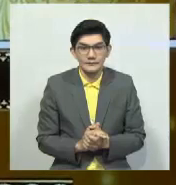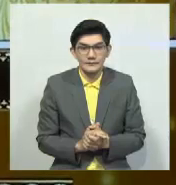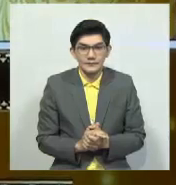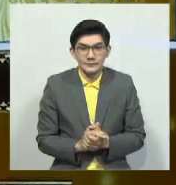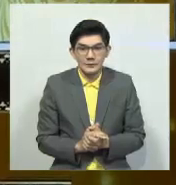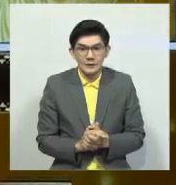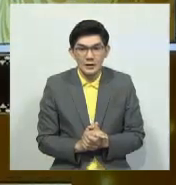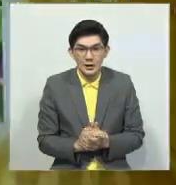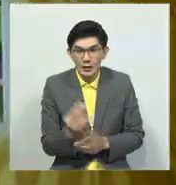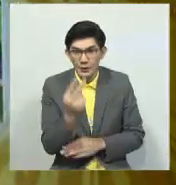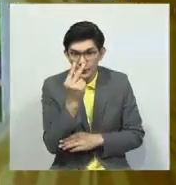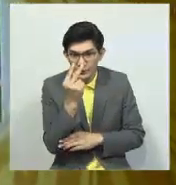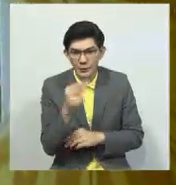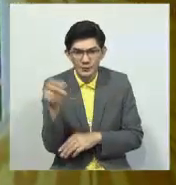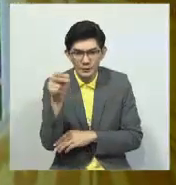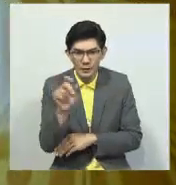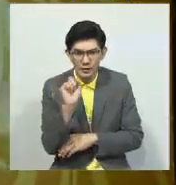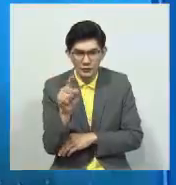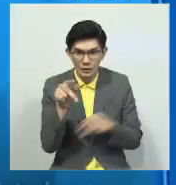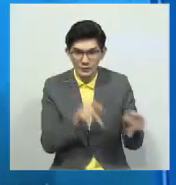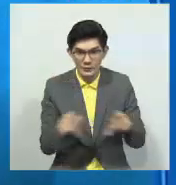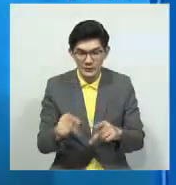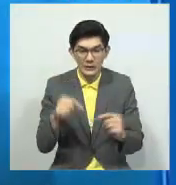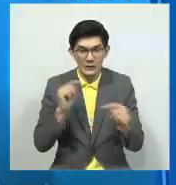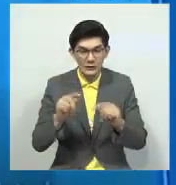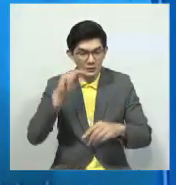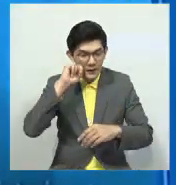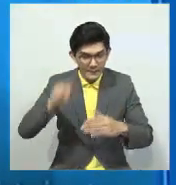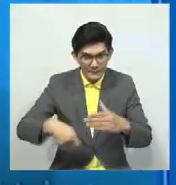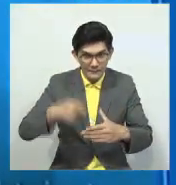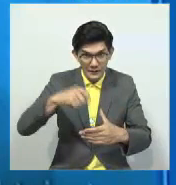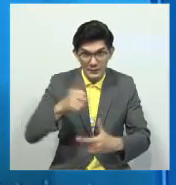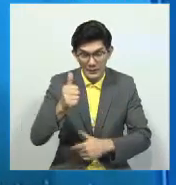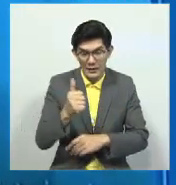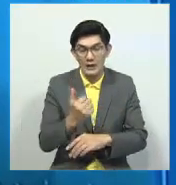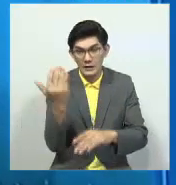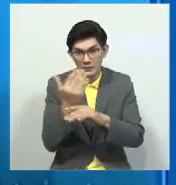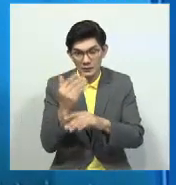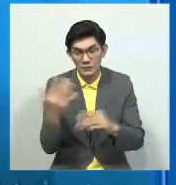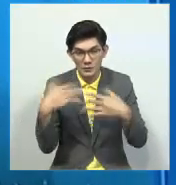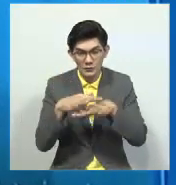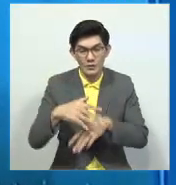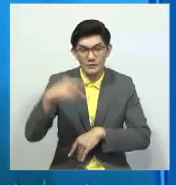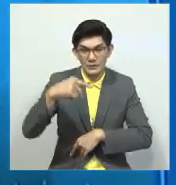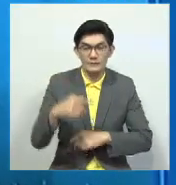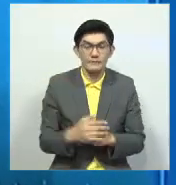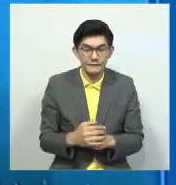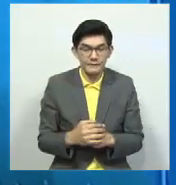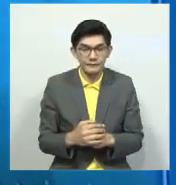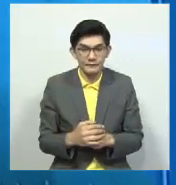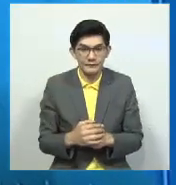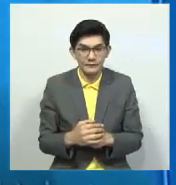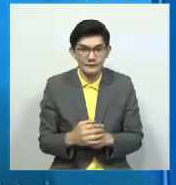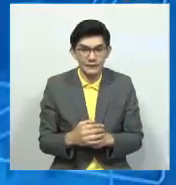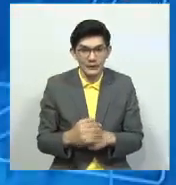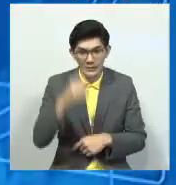คุณผู้ชมสามารถติดตามรับชมการถ่ายทอดสดพิธีพลีกรรมตักน้ำได้ทางโทรทัศน์รวมการเฉพาะกิจแห่งประเทศไทย